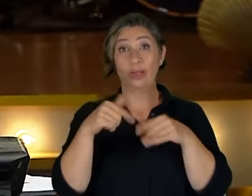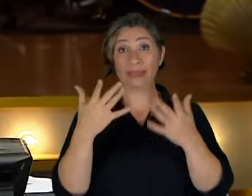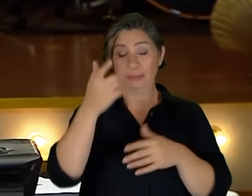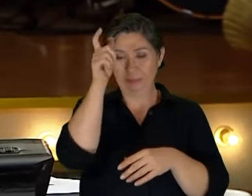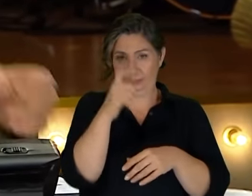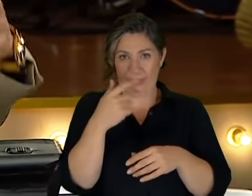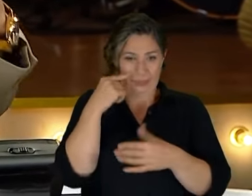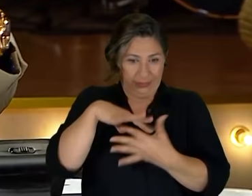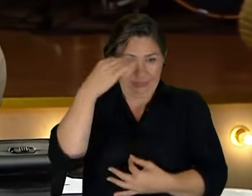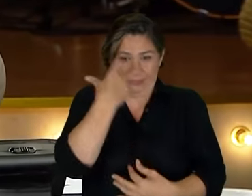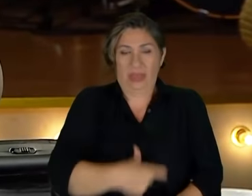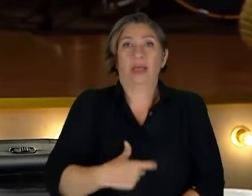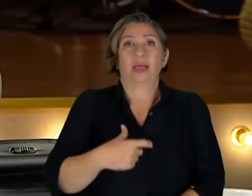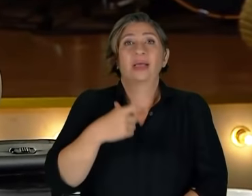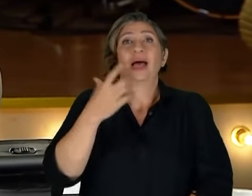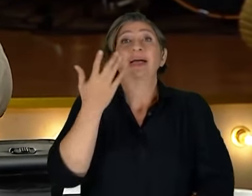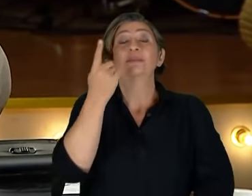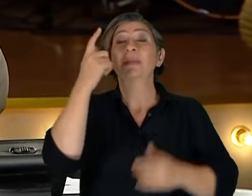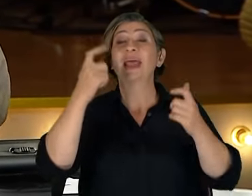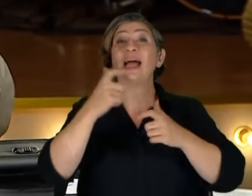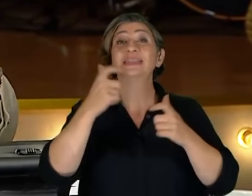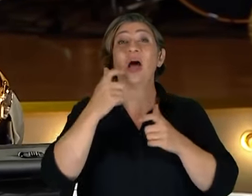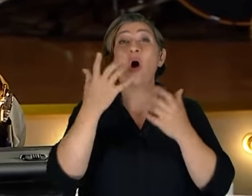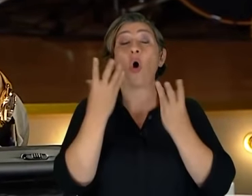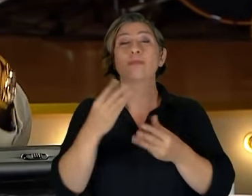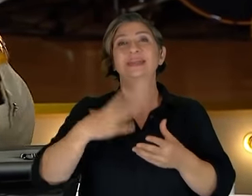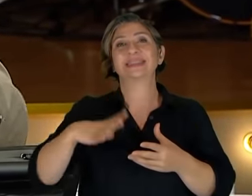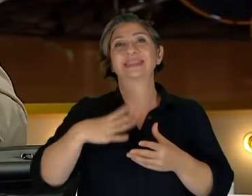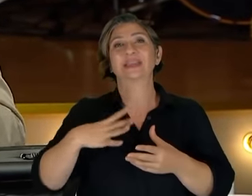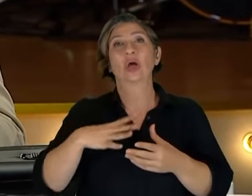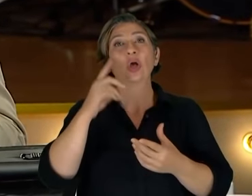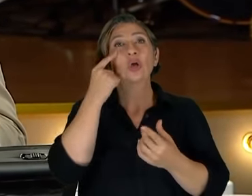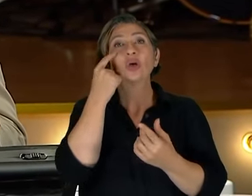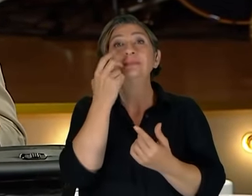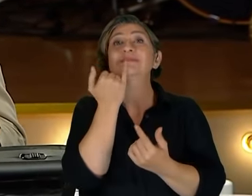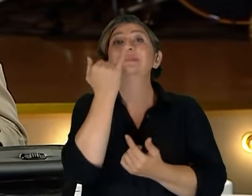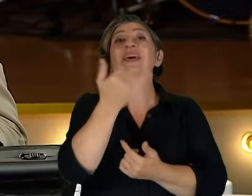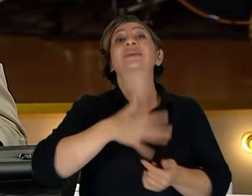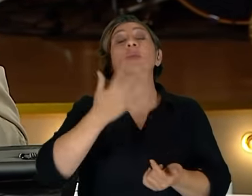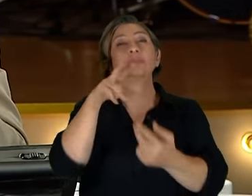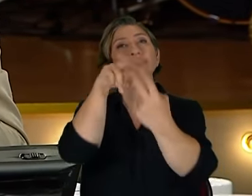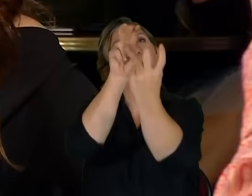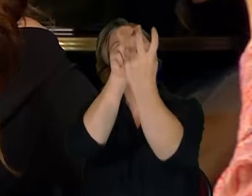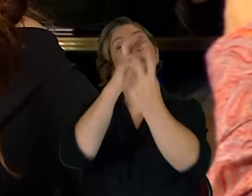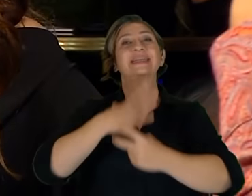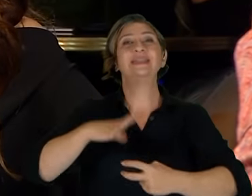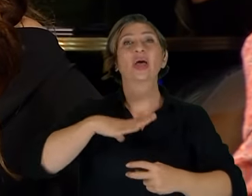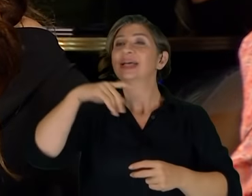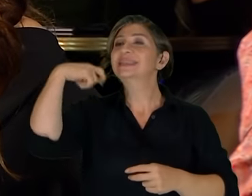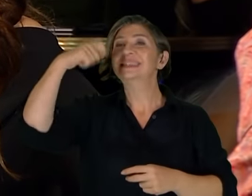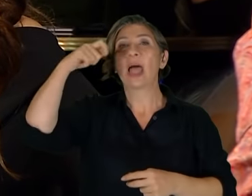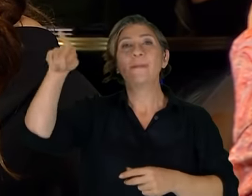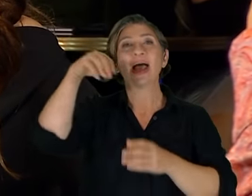bireyi artık bir yerde olmak istiyor. Göz misafiri olmak istemiyor. Çünkü sinemada